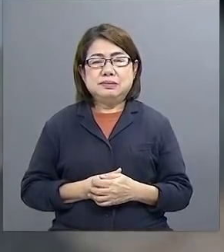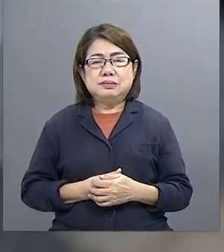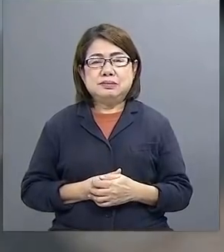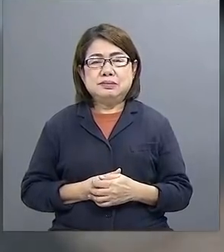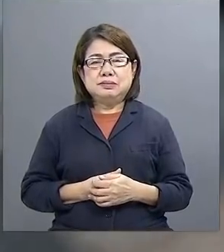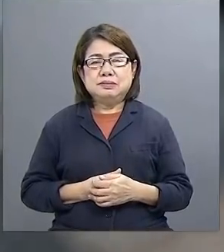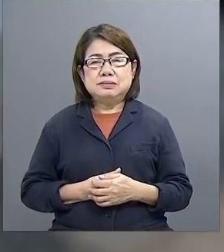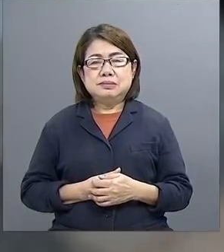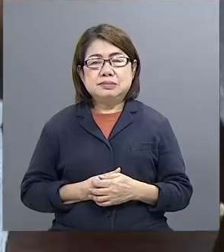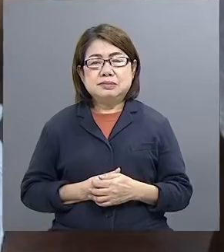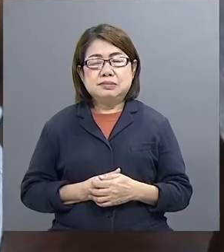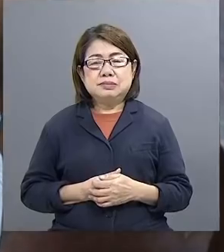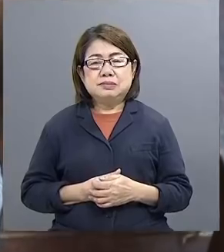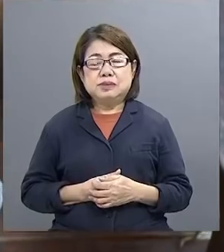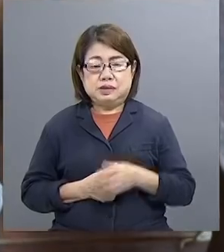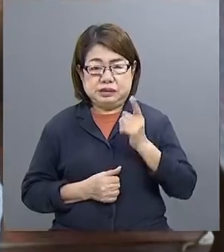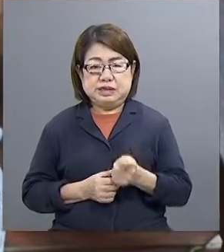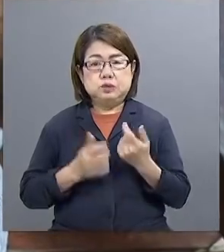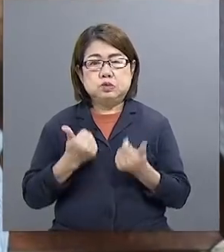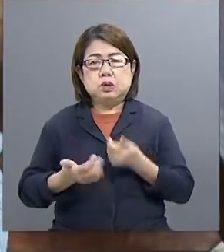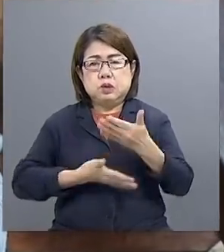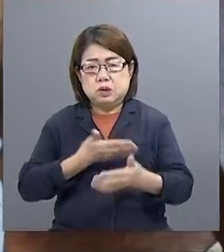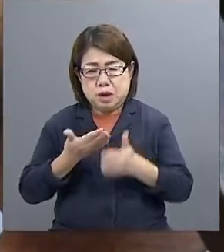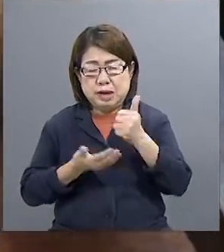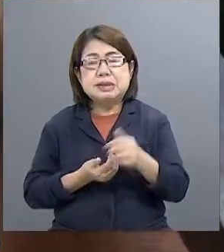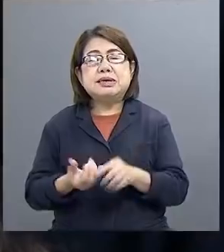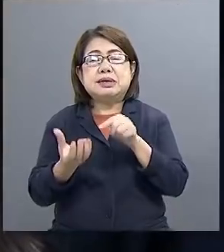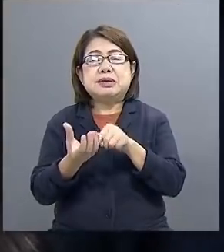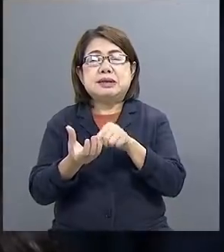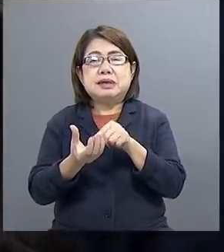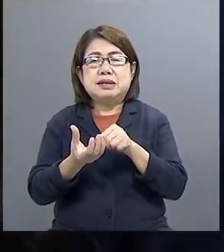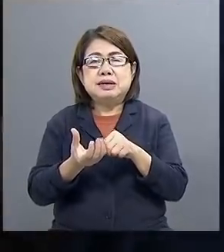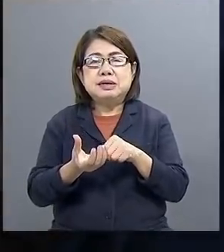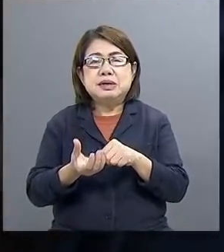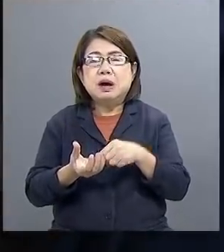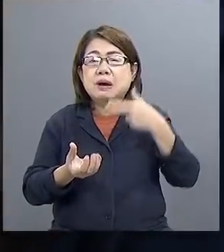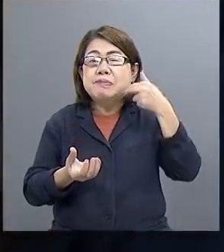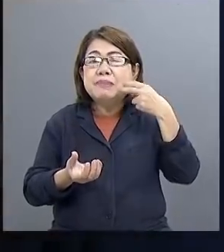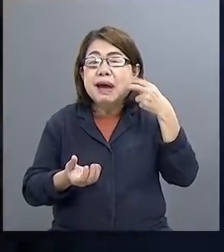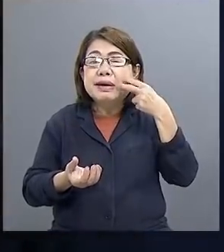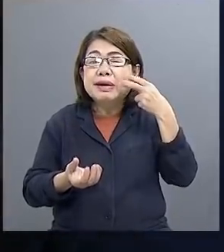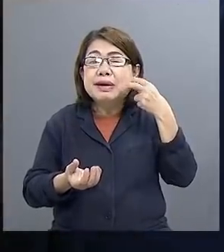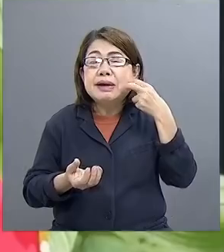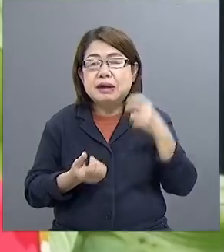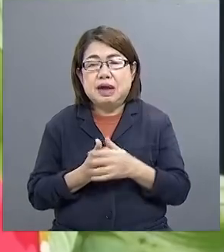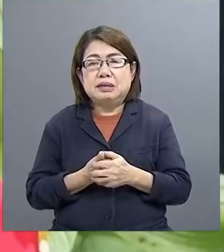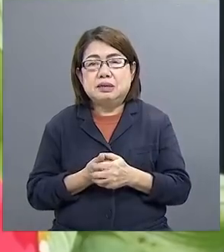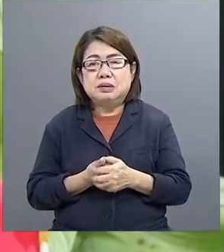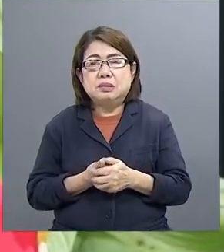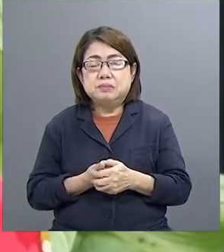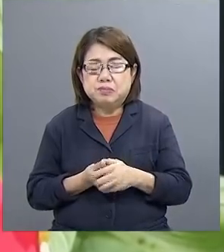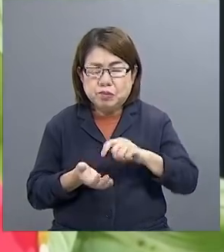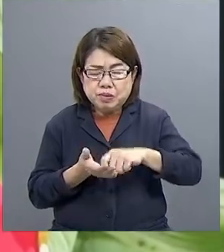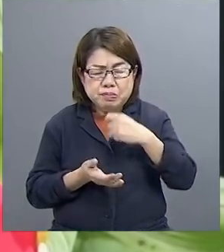ที่ขายดีตอนนี้ทางร้านก็จะเป็นโอ้เอ๋วลูกชกลอยแก้วค่ะแล้วก็ก็มีรสชาติออกหวานเปรี้ยว